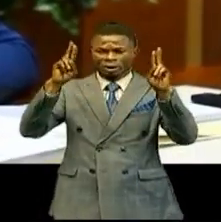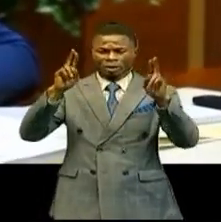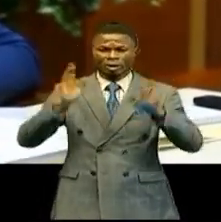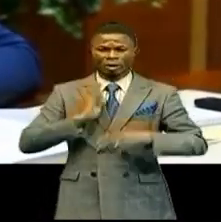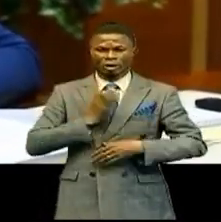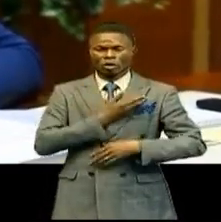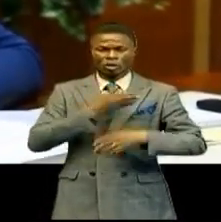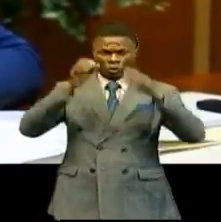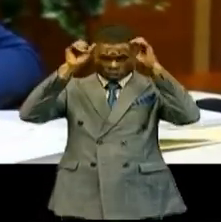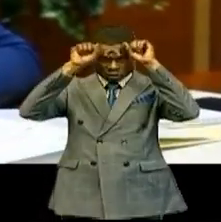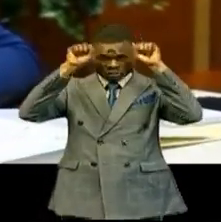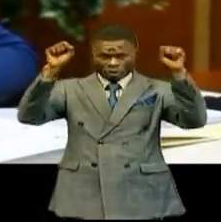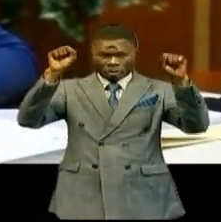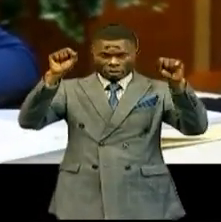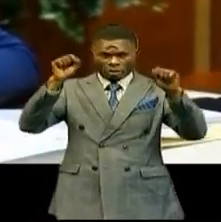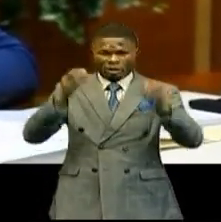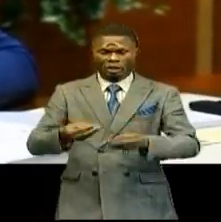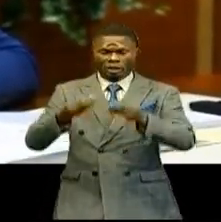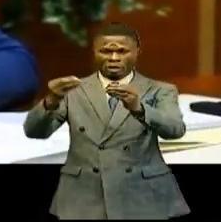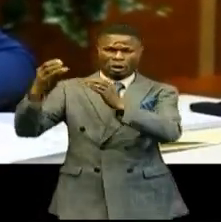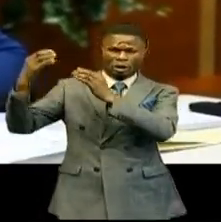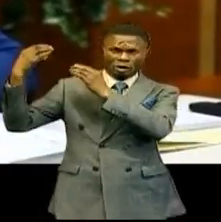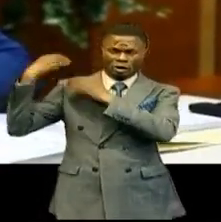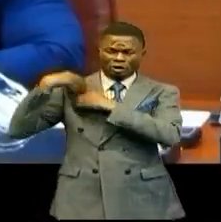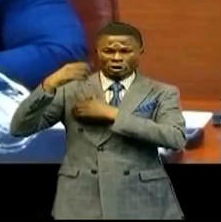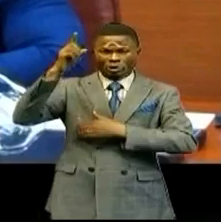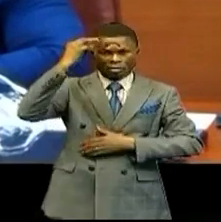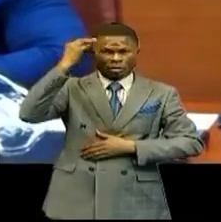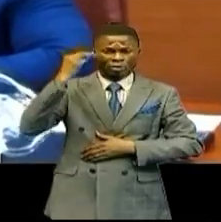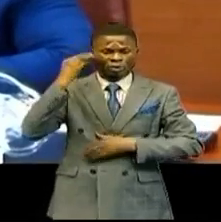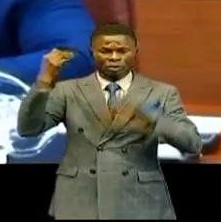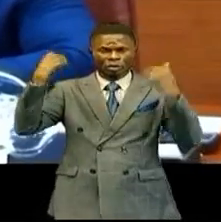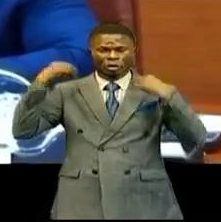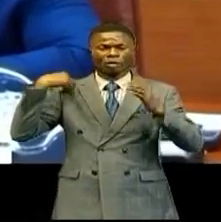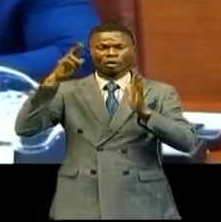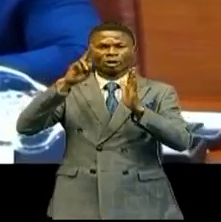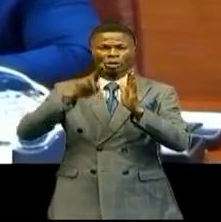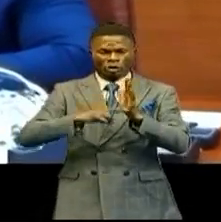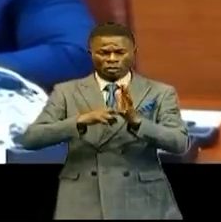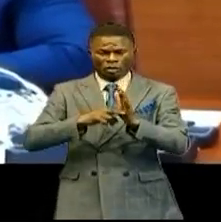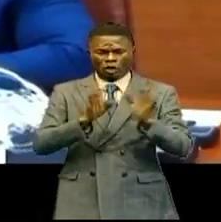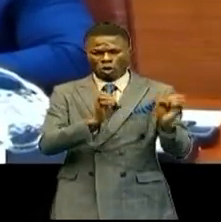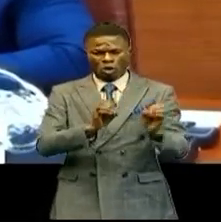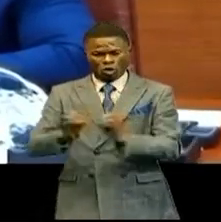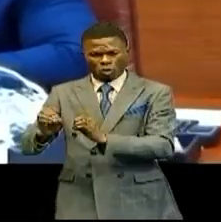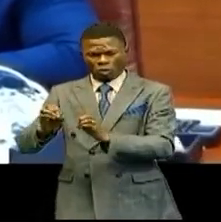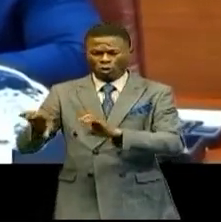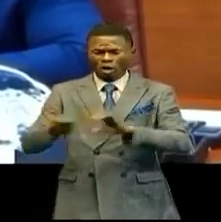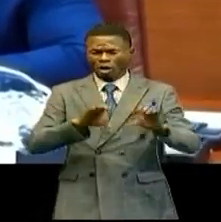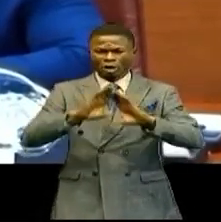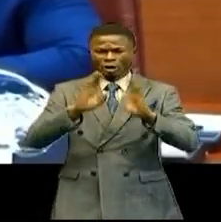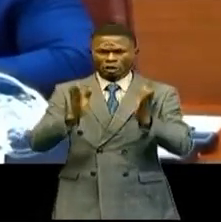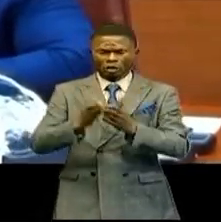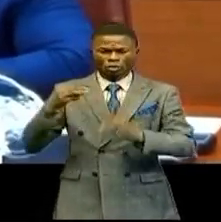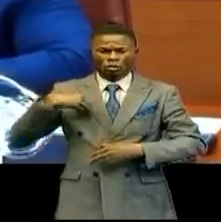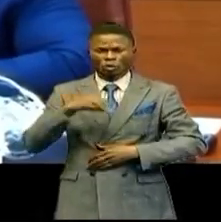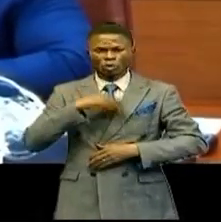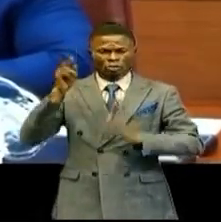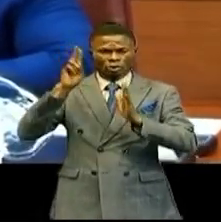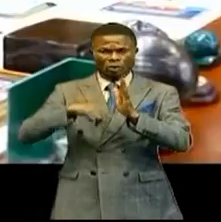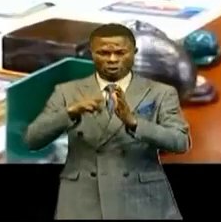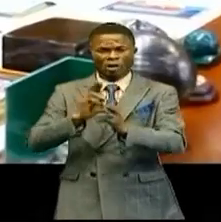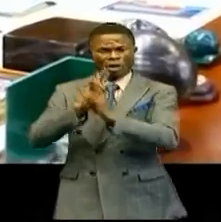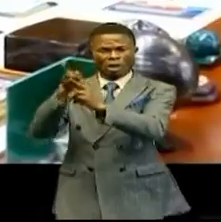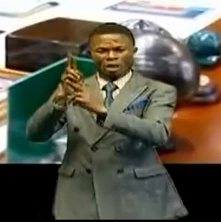la République a chargé le premier ministre chef du gouvernement de coordonner l'action des membres du gouvernement afin de produire un